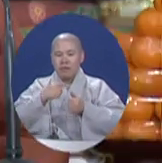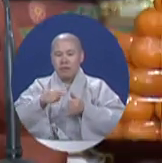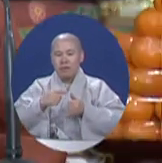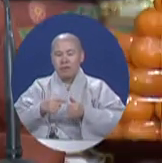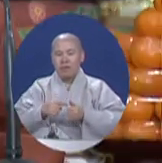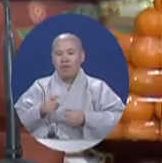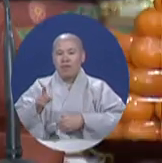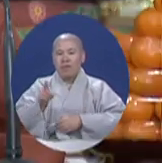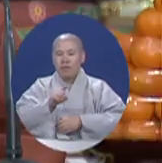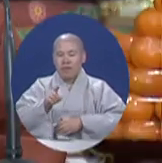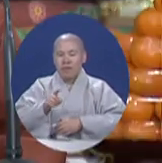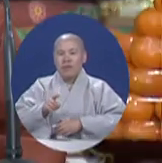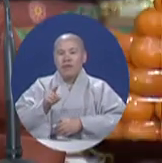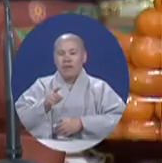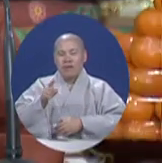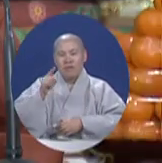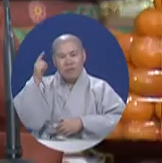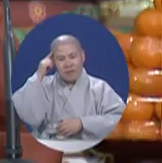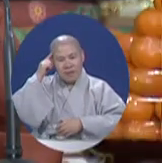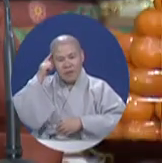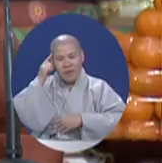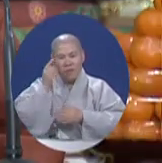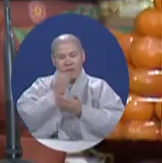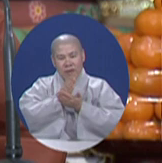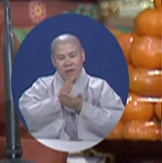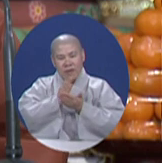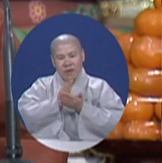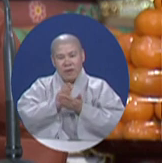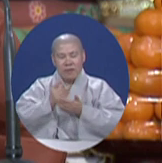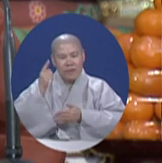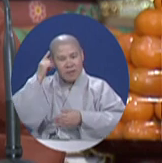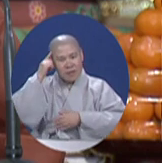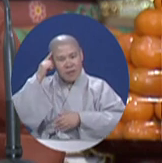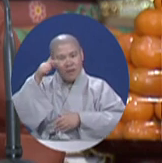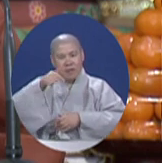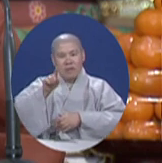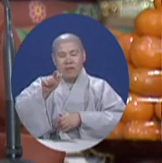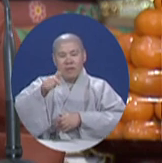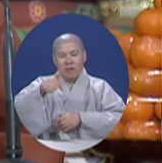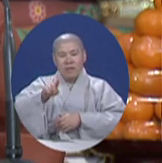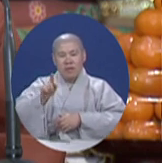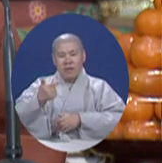무엇을 이것도 생각하고 저것도 생각하고 이건 견해인데요. 견해.